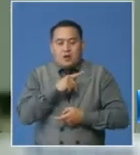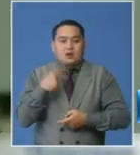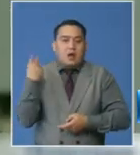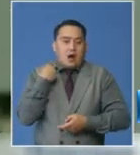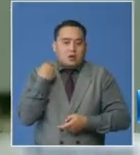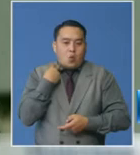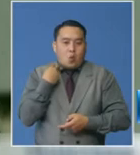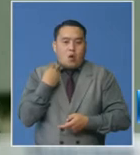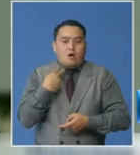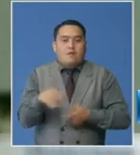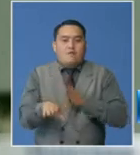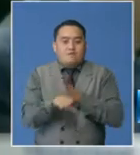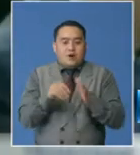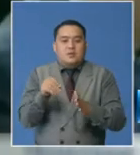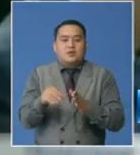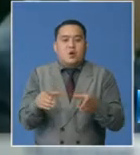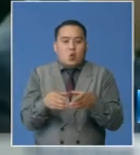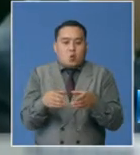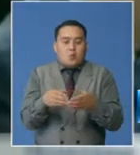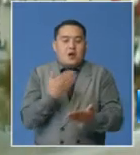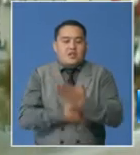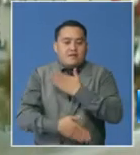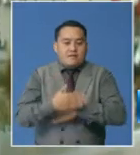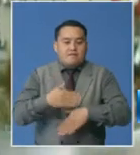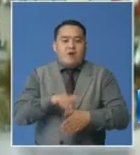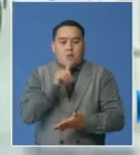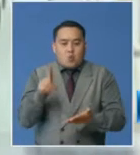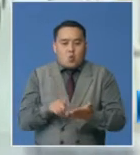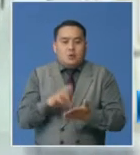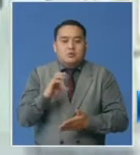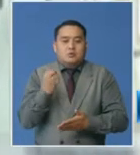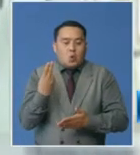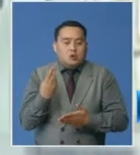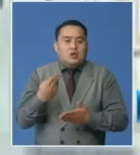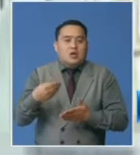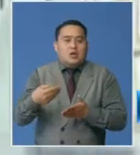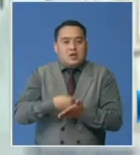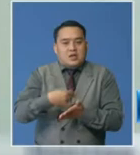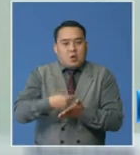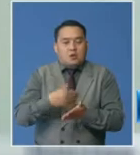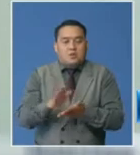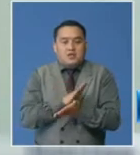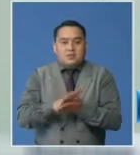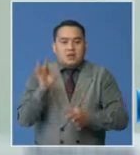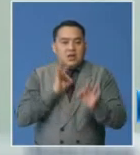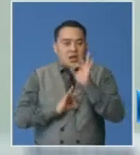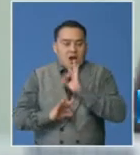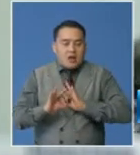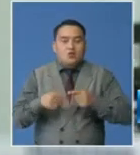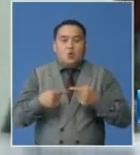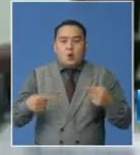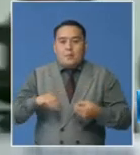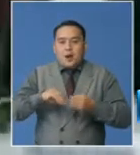налогов, определением группы инвалидности, вопросами предоставления социальных льгот и бесплатных медикаментов. Решать эти и